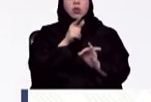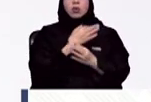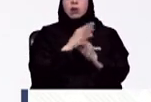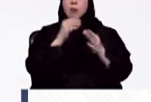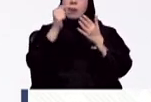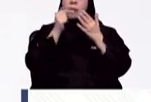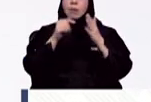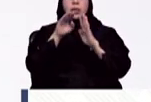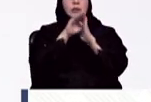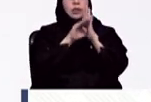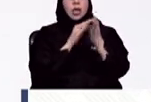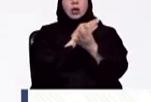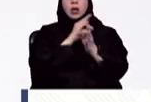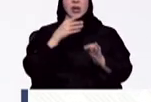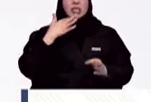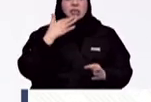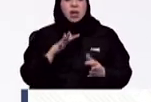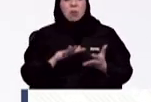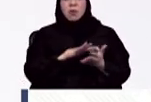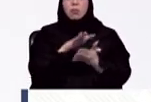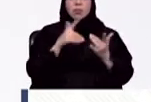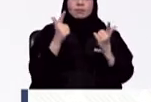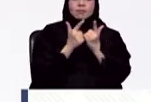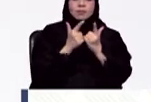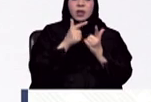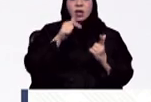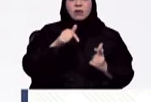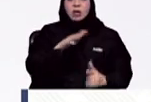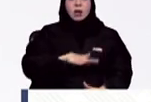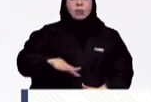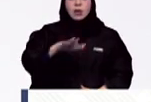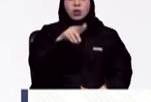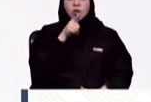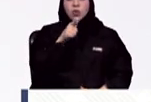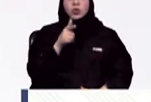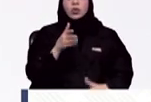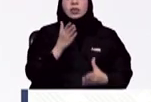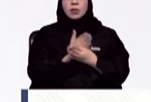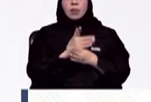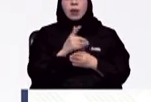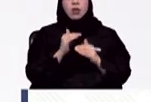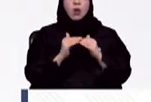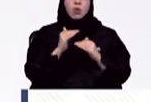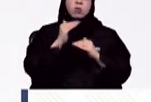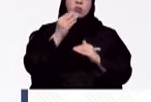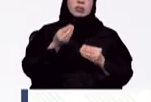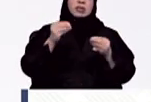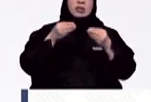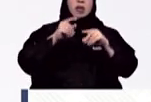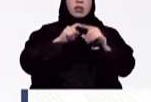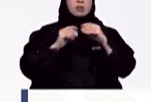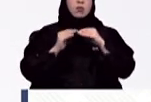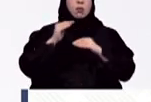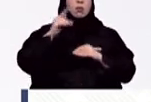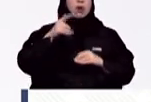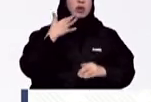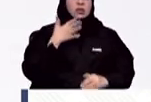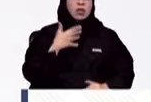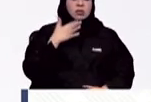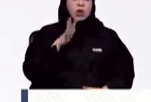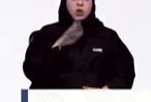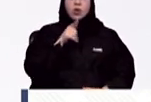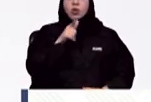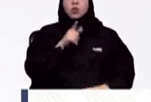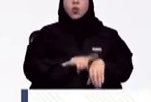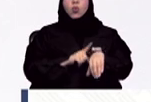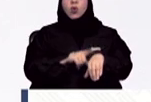الاحتياجات للمتأثرين من النزاعات والصراعات في المنطقة واللي أعدادها قاعدة تزايد بالذات في هذا الوقت الحاضر. النقطة الثانية